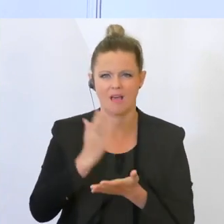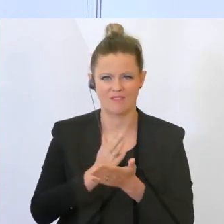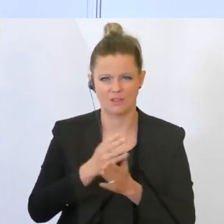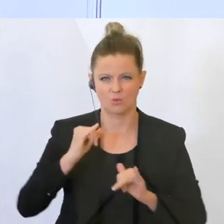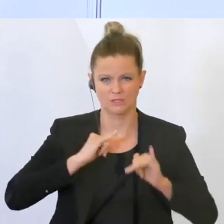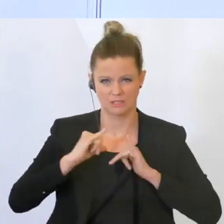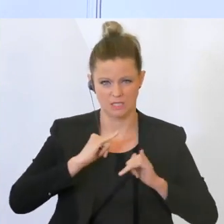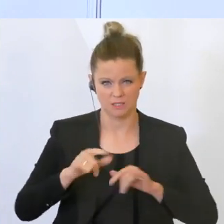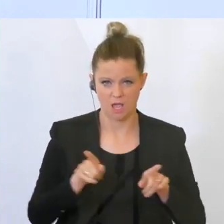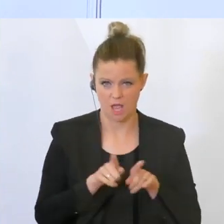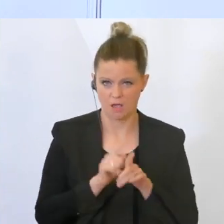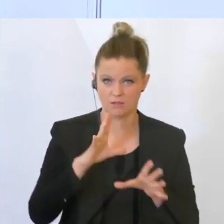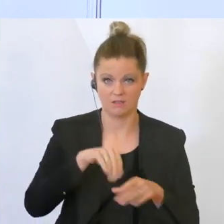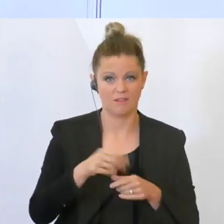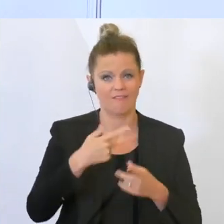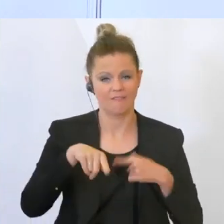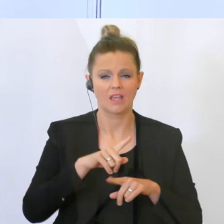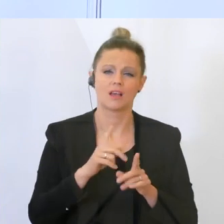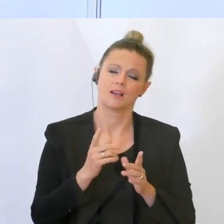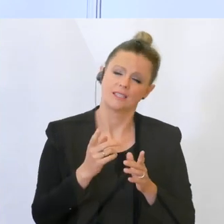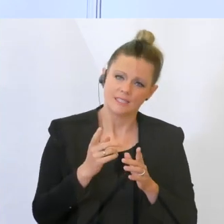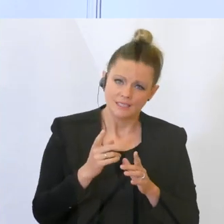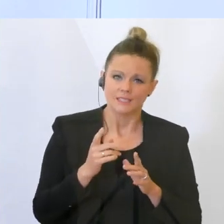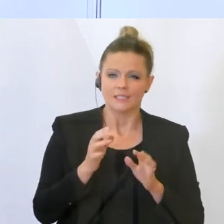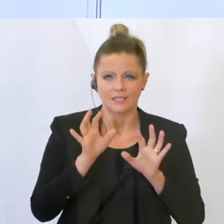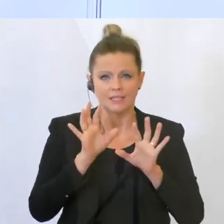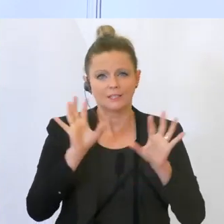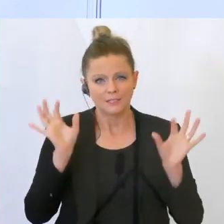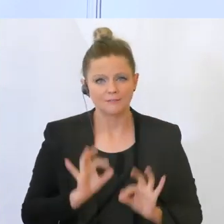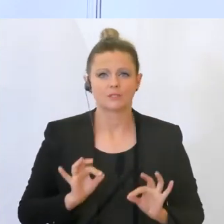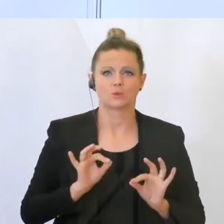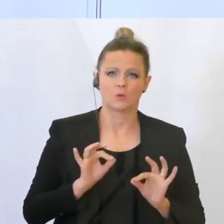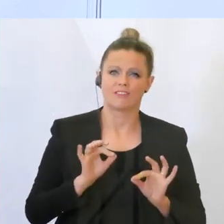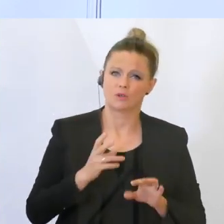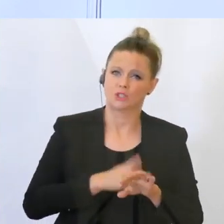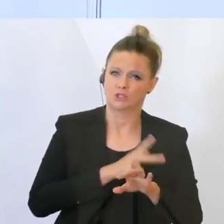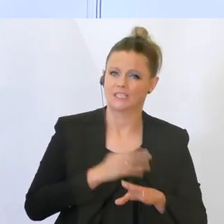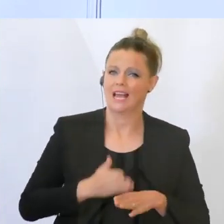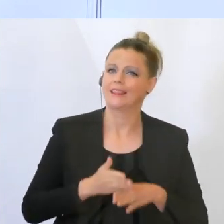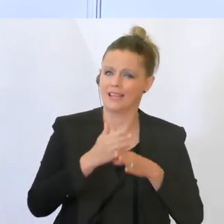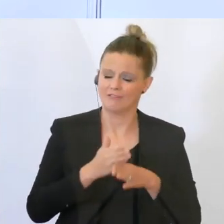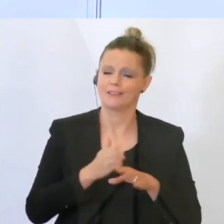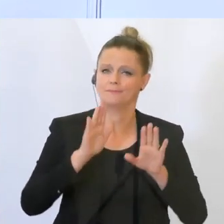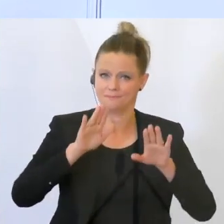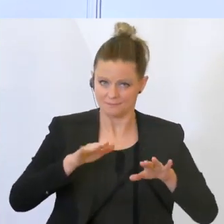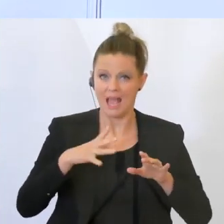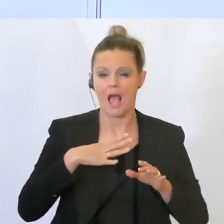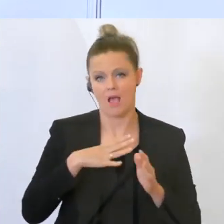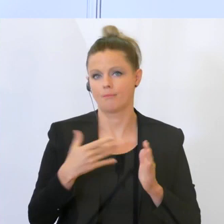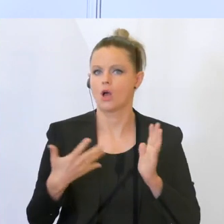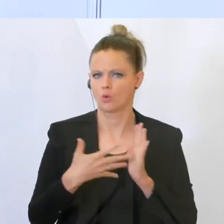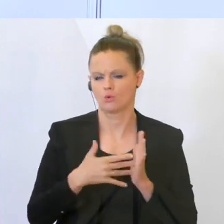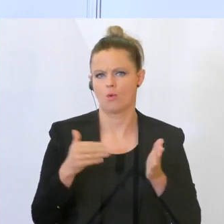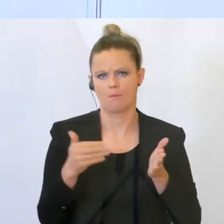dass wir möglichst kulant sind, was die Hilfen des Staates betrifft, aber es muss auch so viel Kontrolle wie notwendig geben,